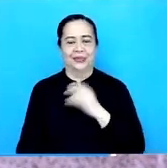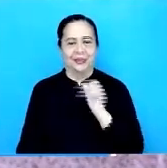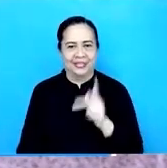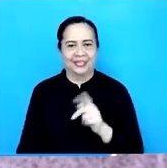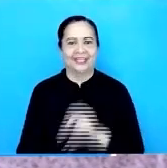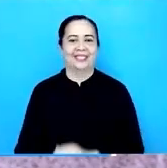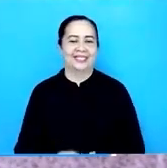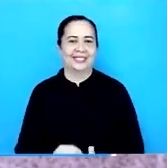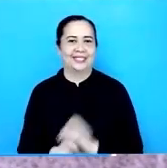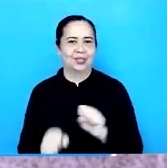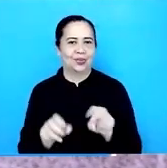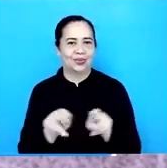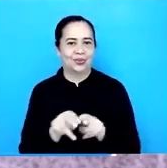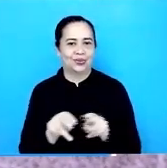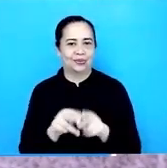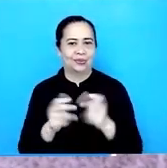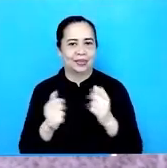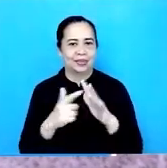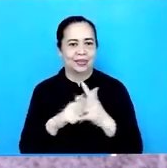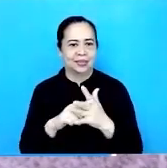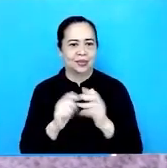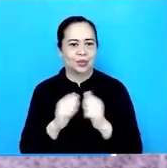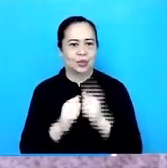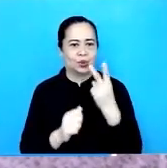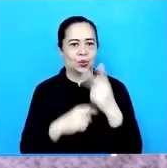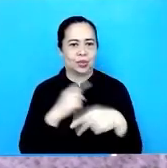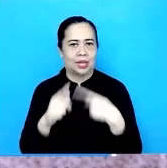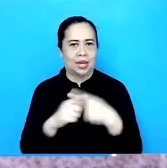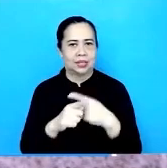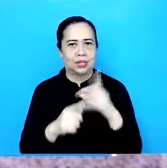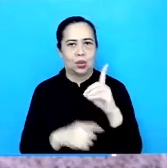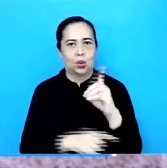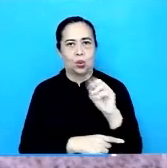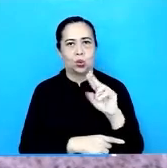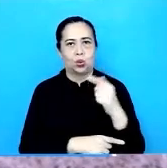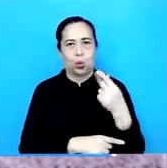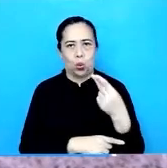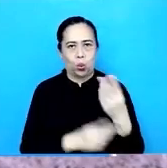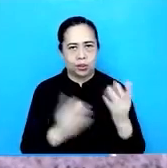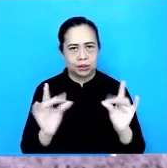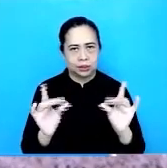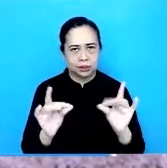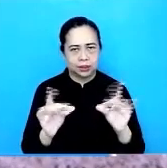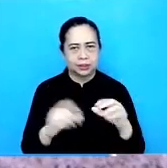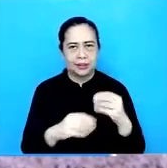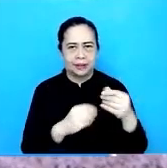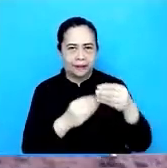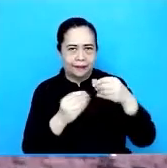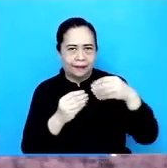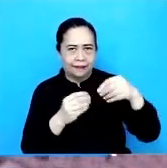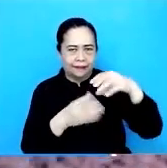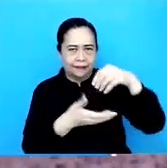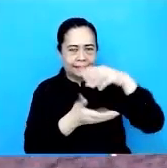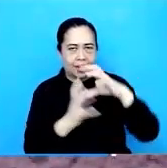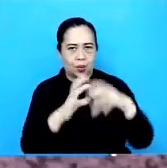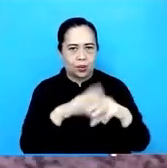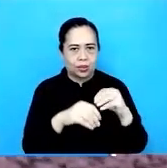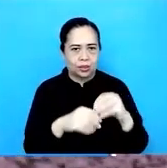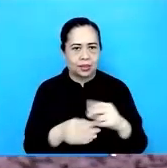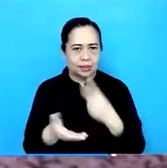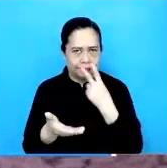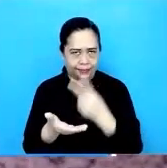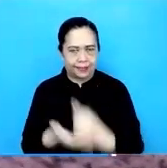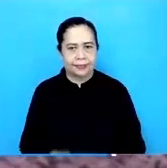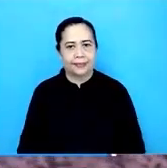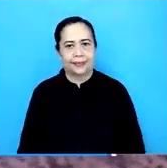So normally kasi, we will start with two kinds of dough. Okay. To give you that flaky crust na outer crust, no? Do this. Okay.